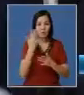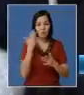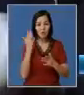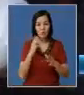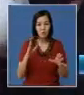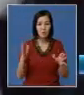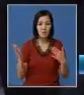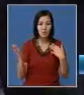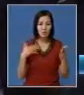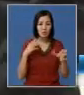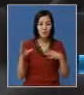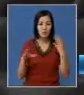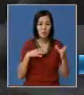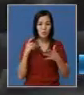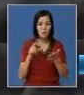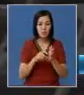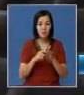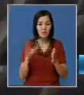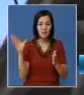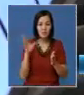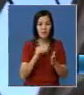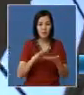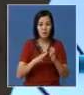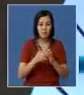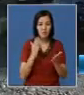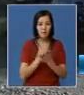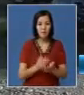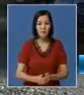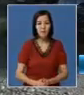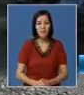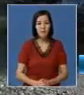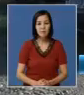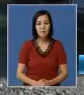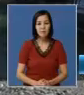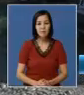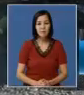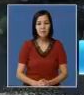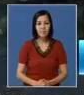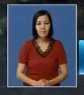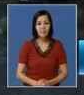залы, асхана, кітапхана секілді барлық жағдай қарастырылған. Енді строй бүкіл жұмыстар